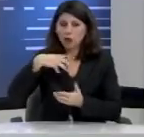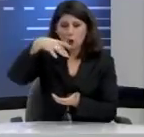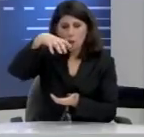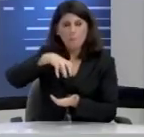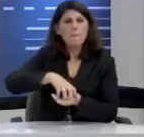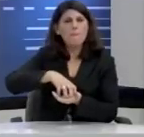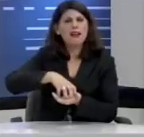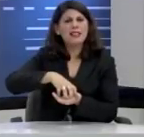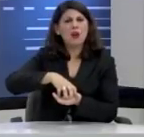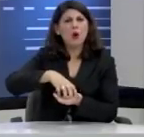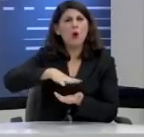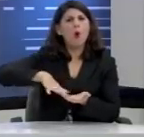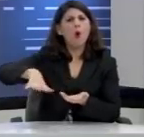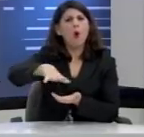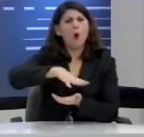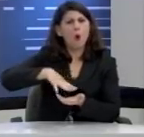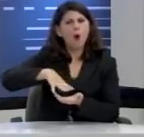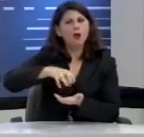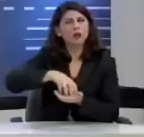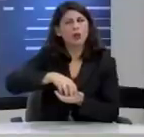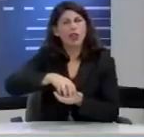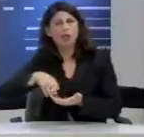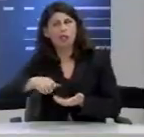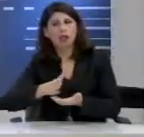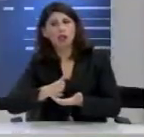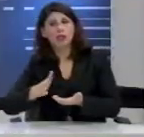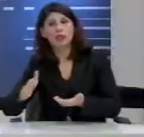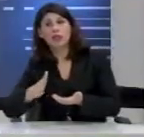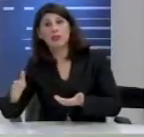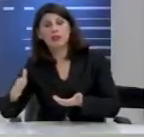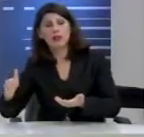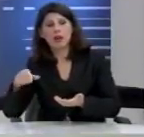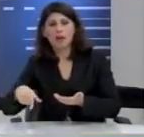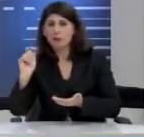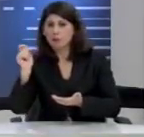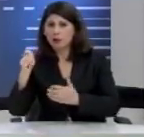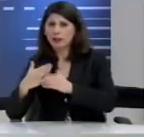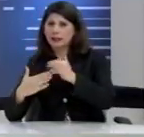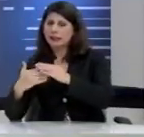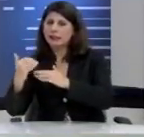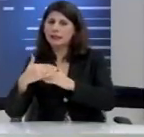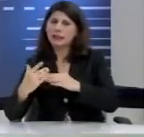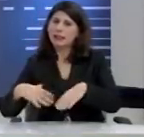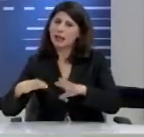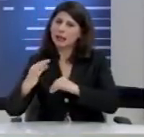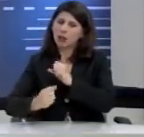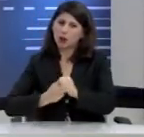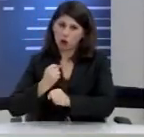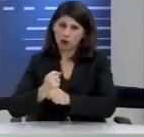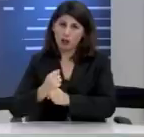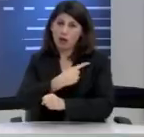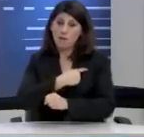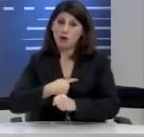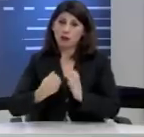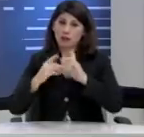χώρο στον ακραίο δεξιό χώρο. Είναι μια πολιτική επιλογή η οποία εκτίστη τα πρώτα χρόνια στα οποία